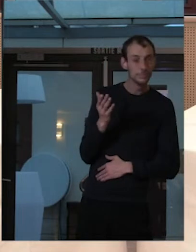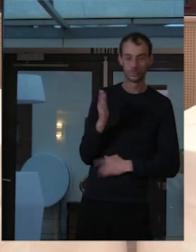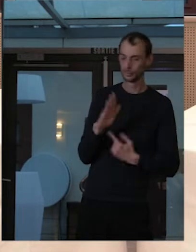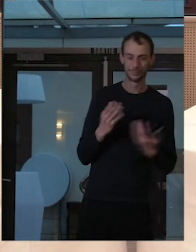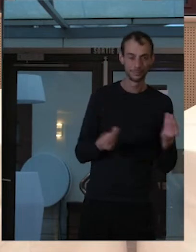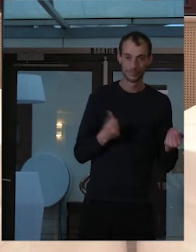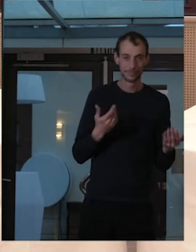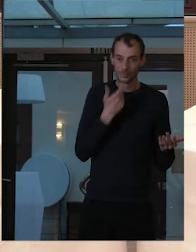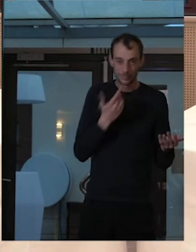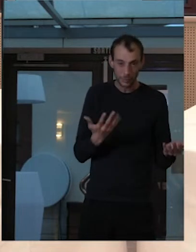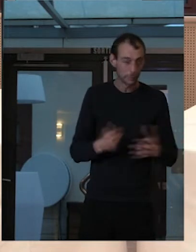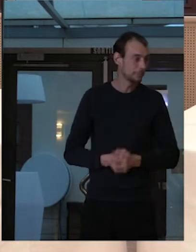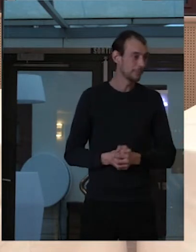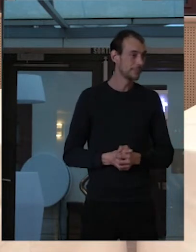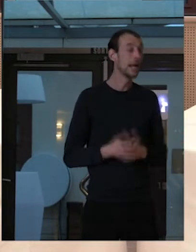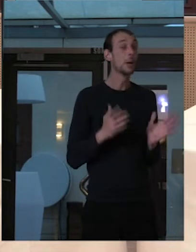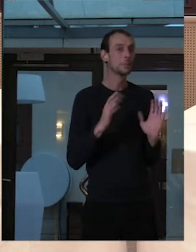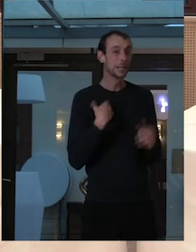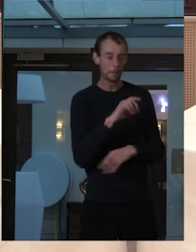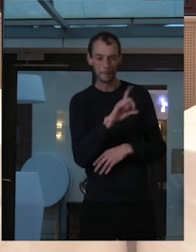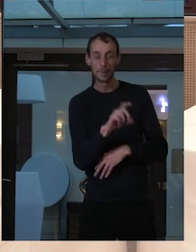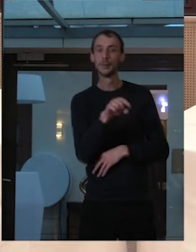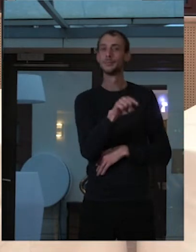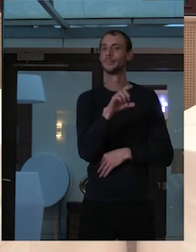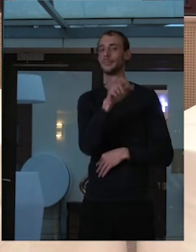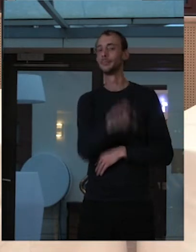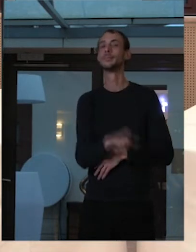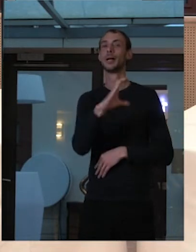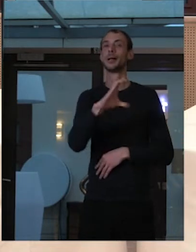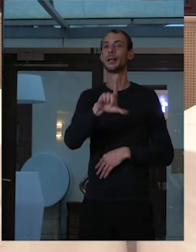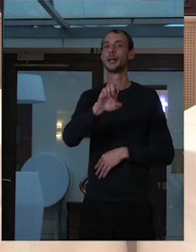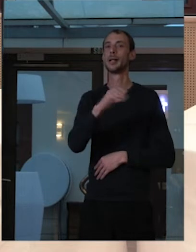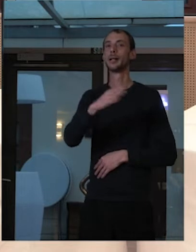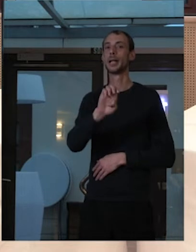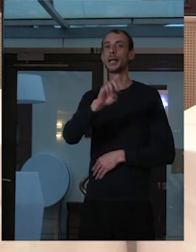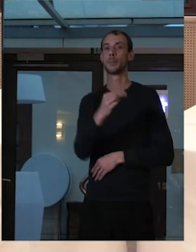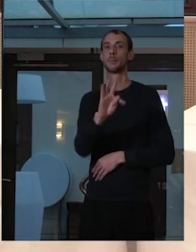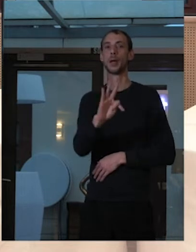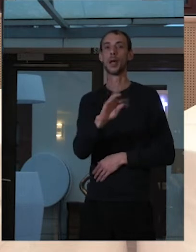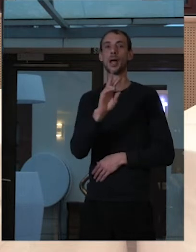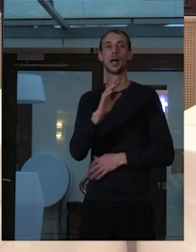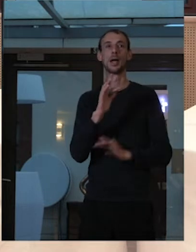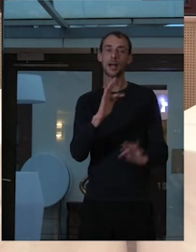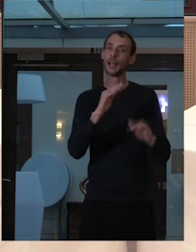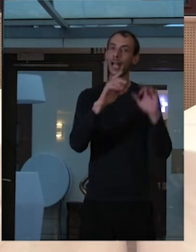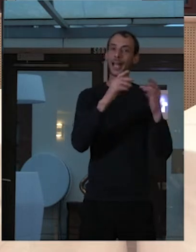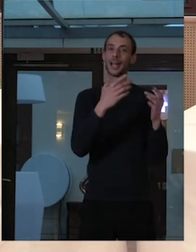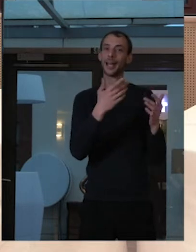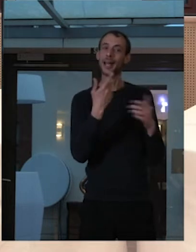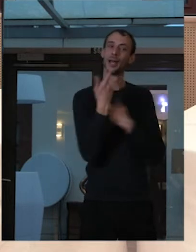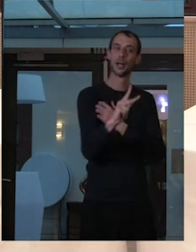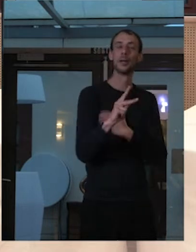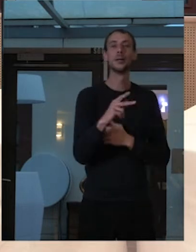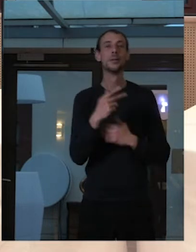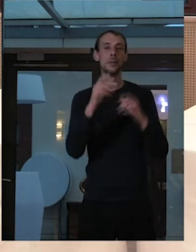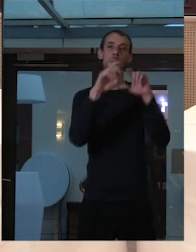Clément, est-ce que toi, alors tu n'as pas, peut-être par modestie, mais tu n'as pas cité tous tes titres en twirling bâton,